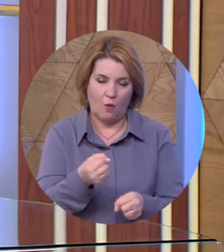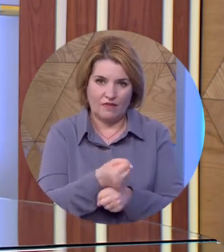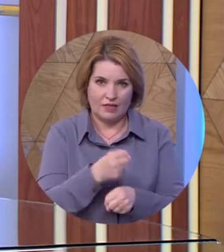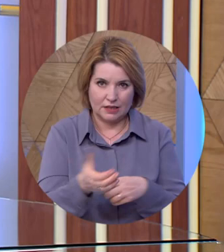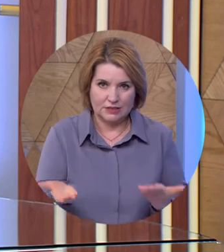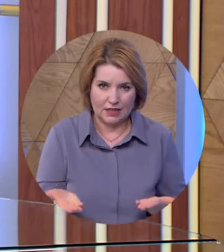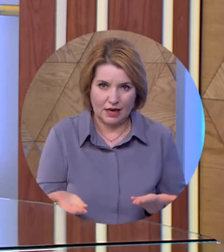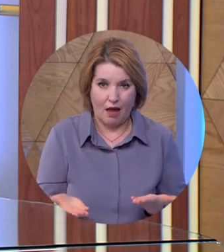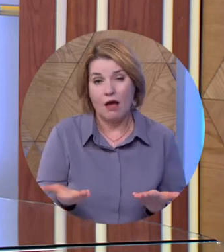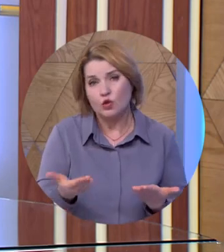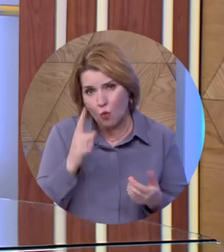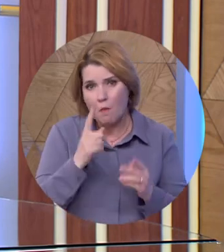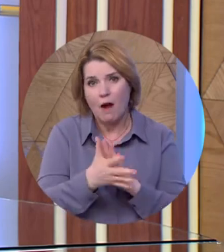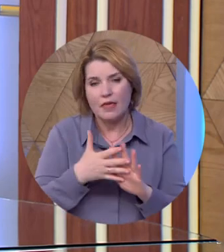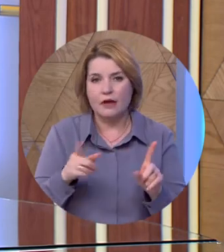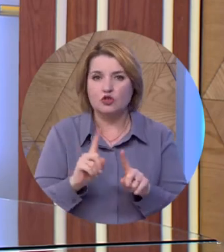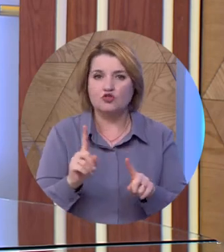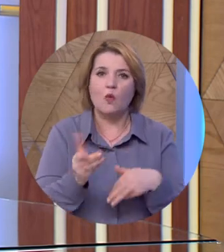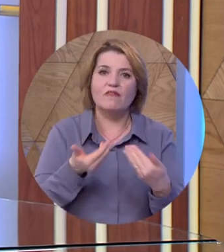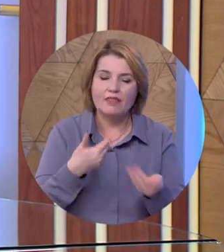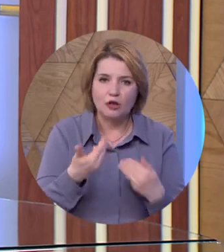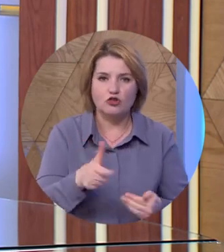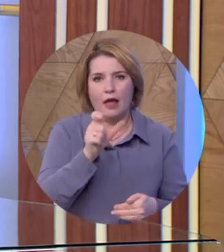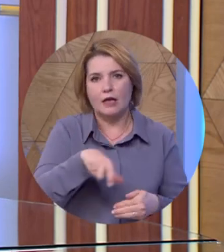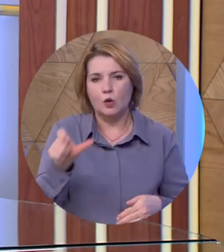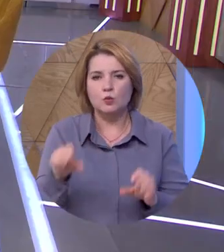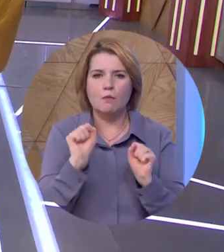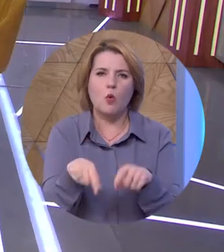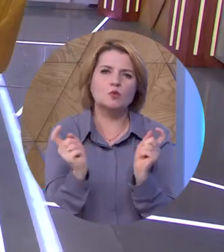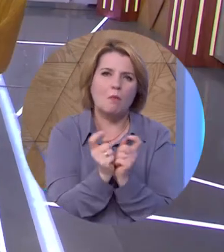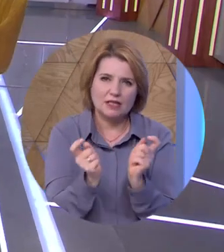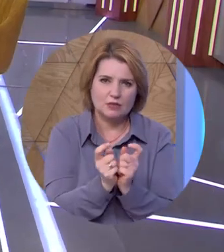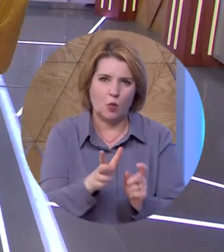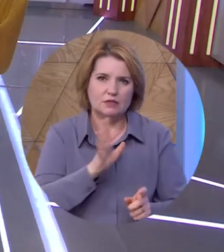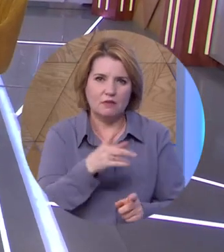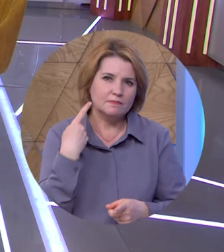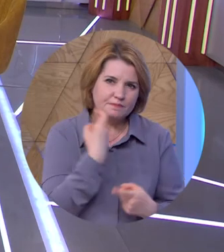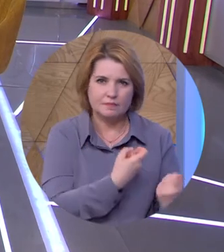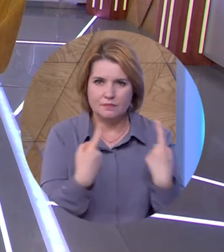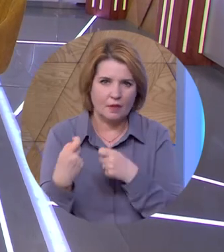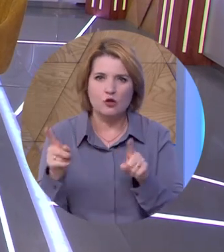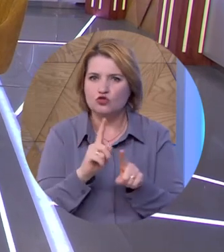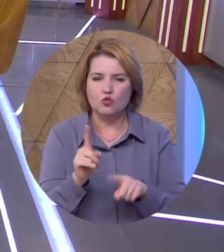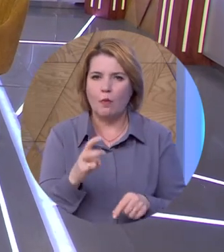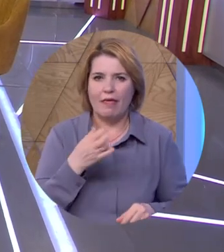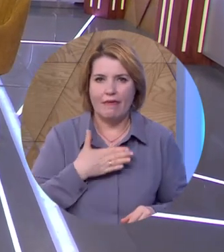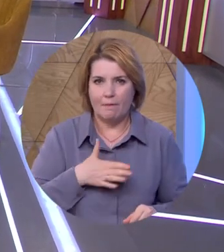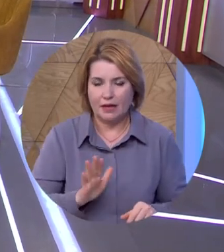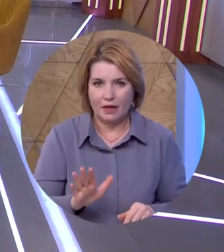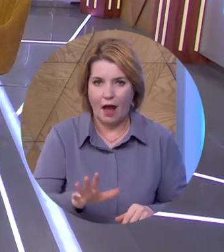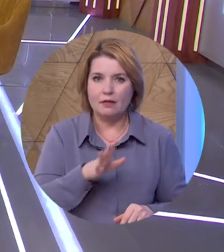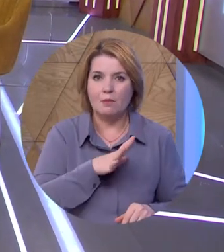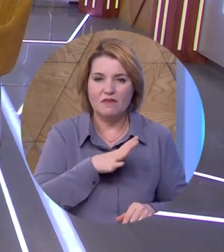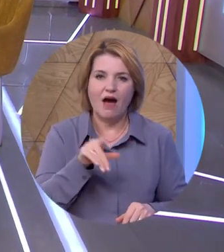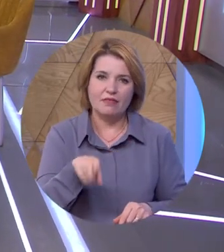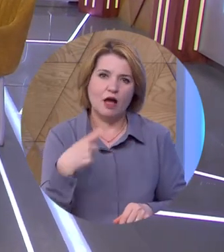Ну, понятно, что в отношениях люди могут поссориться, могут даже наговорить друг другу чего-то нелицеприятного, могут даже